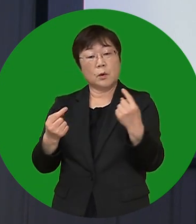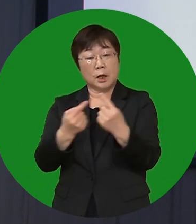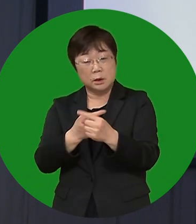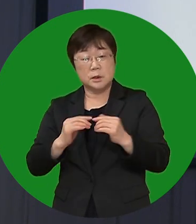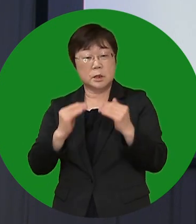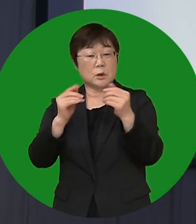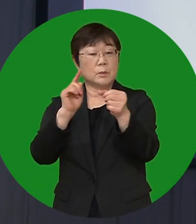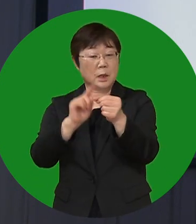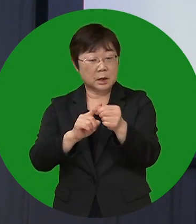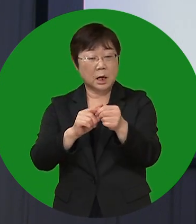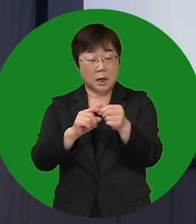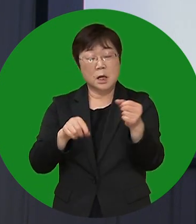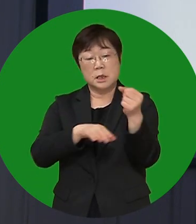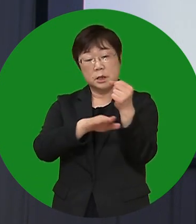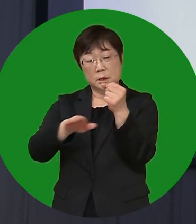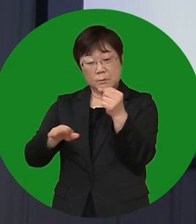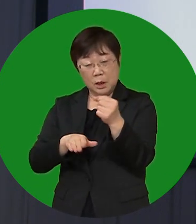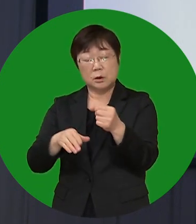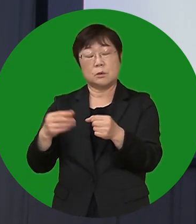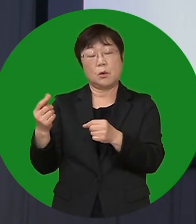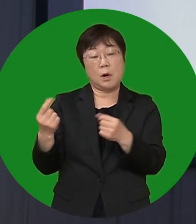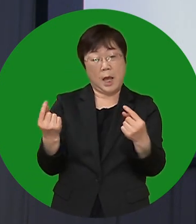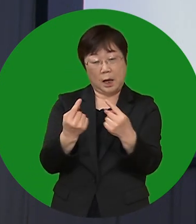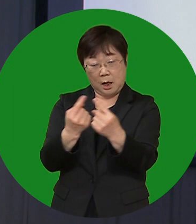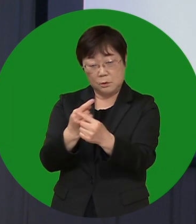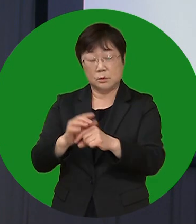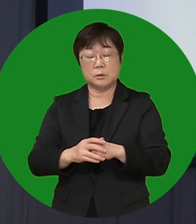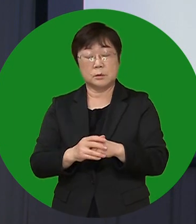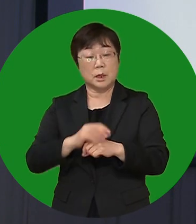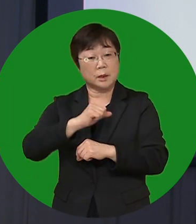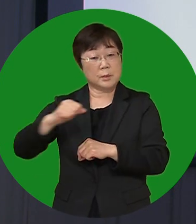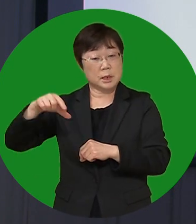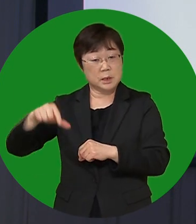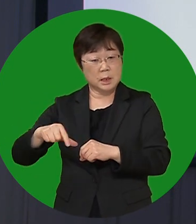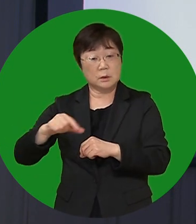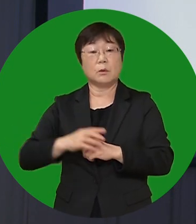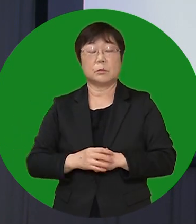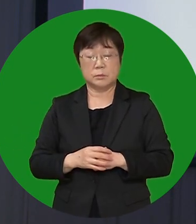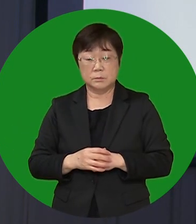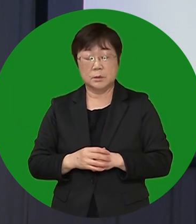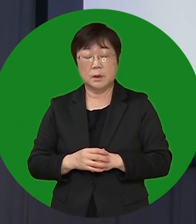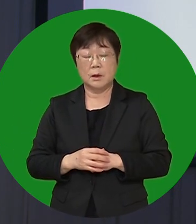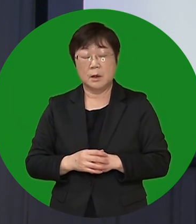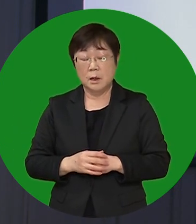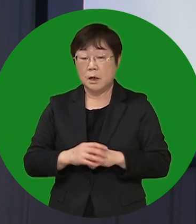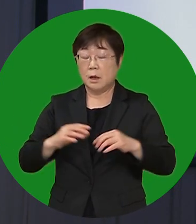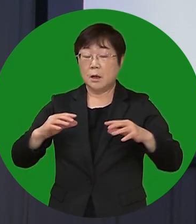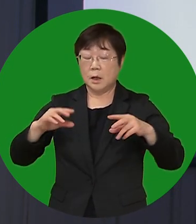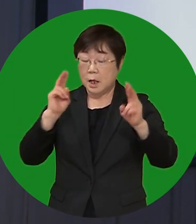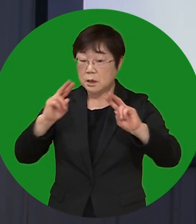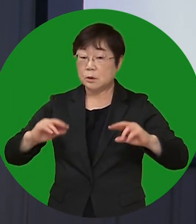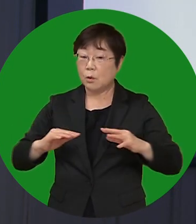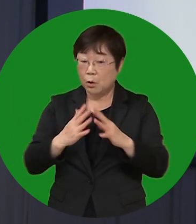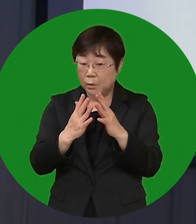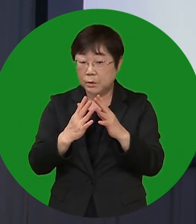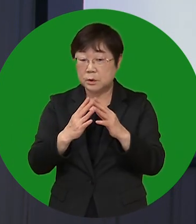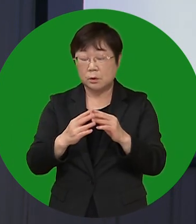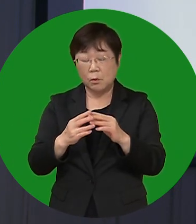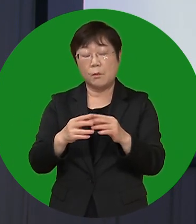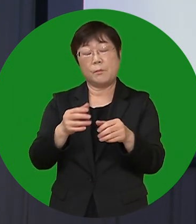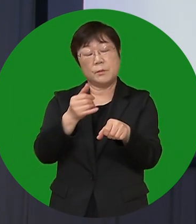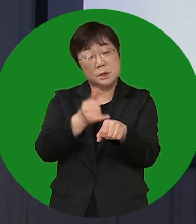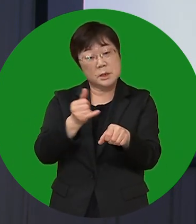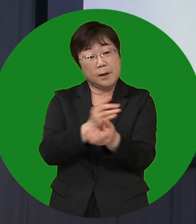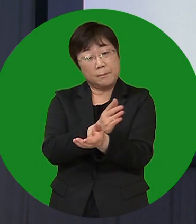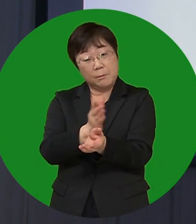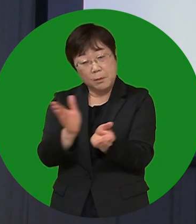た事業基盤の変革右下のコーポレートブランディング働きがい改革ダイバーシティ&オープンイノベーションなどの変革